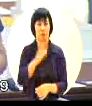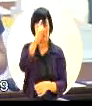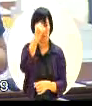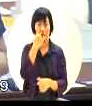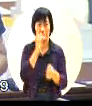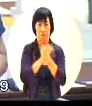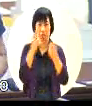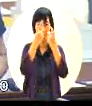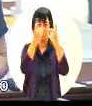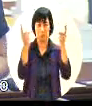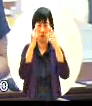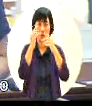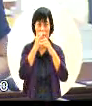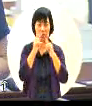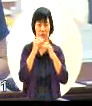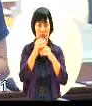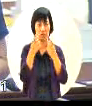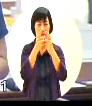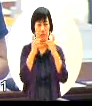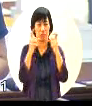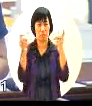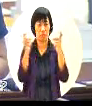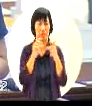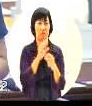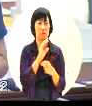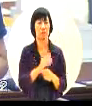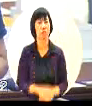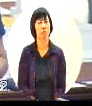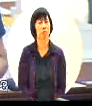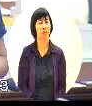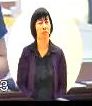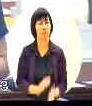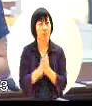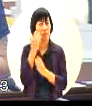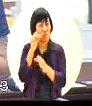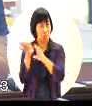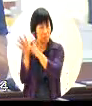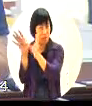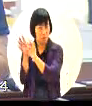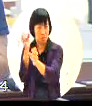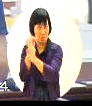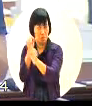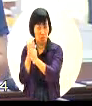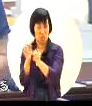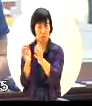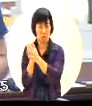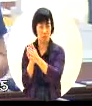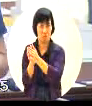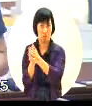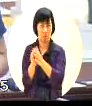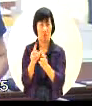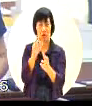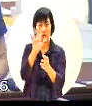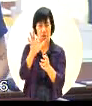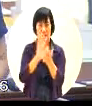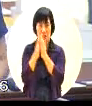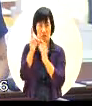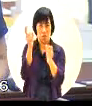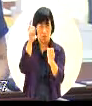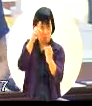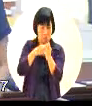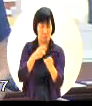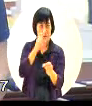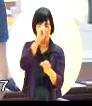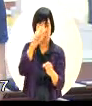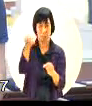城家吼，局长加油哈，好，最后有一个提成吼，啊，大家朝这个目标吼来完成